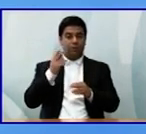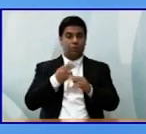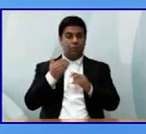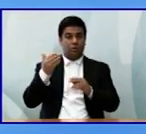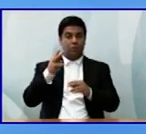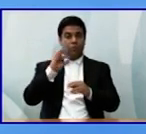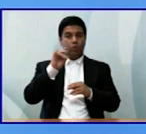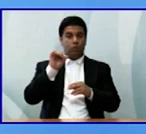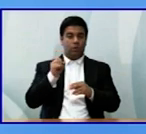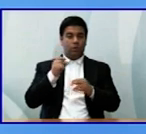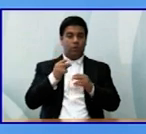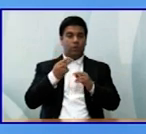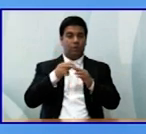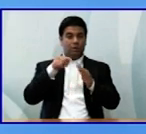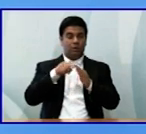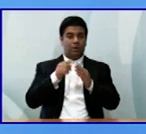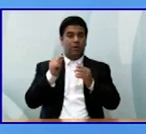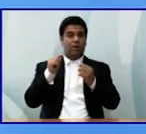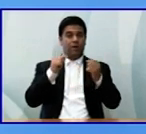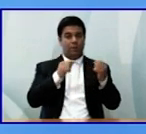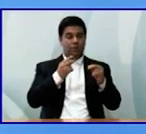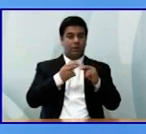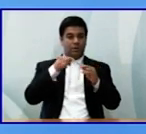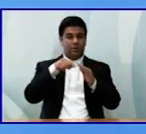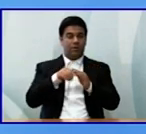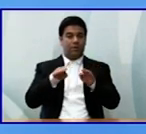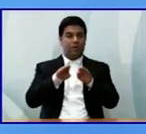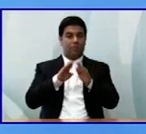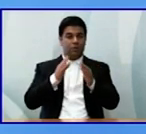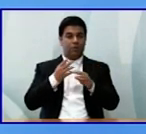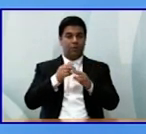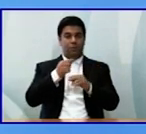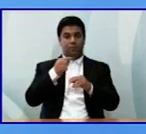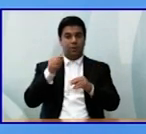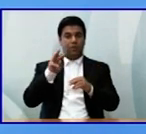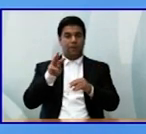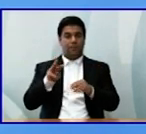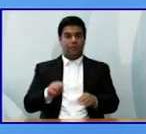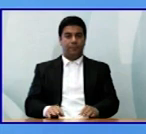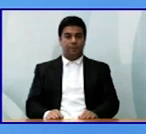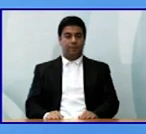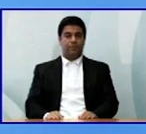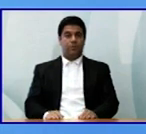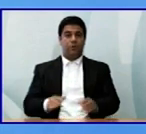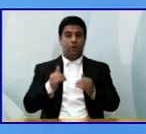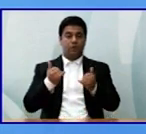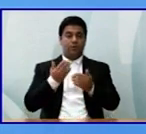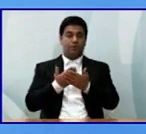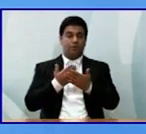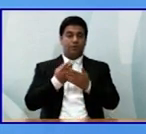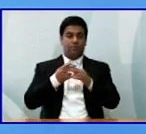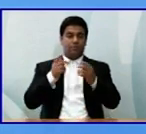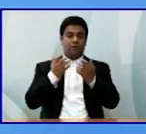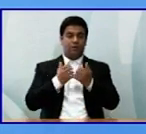moduli albattaki uning qarama-qarshisiga teng bo'ladi, ya'ni minus m ga. Keling endi og'zaki